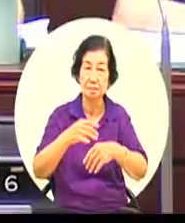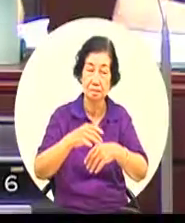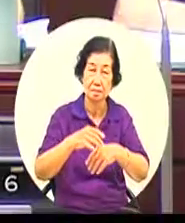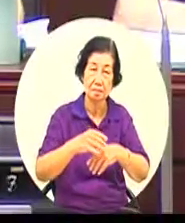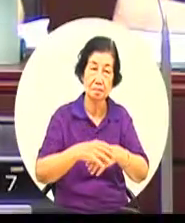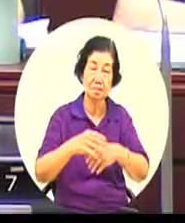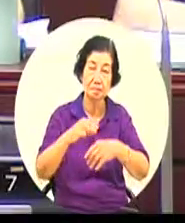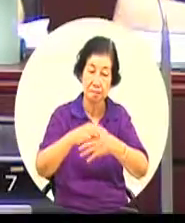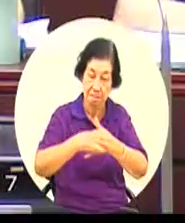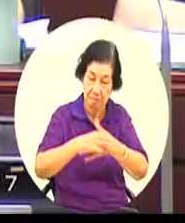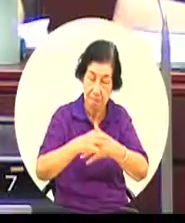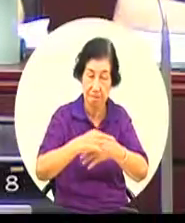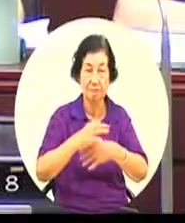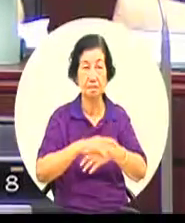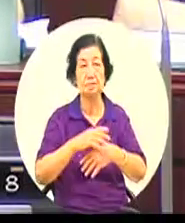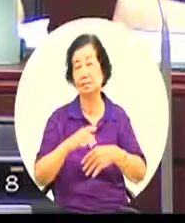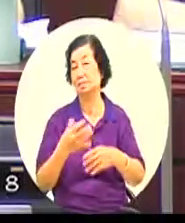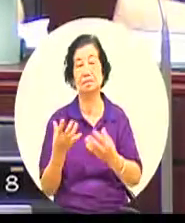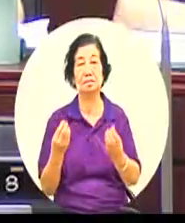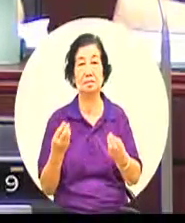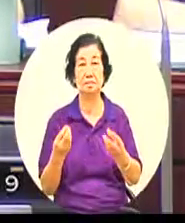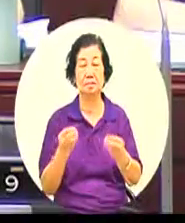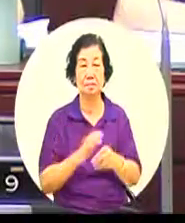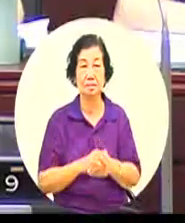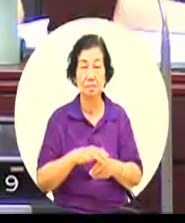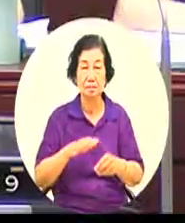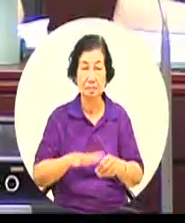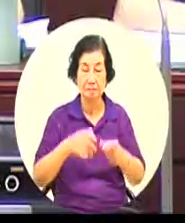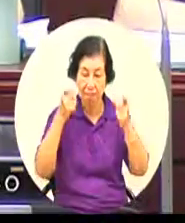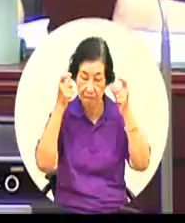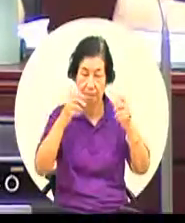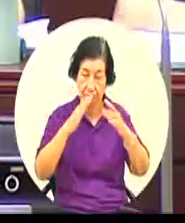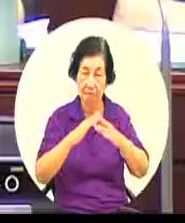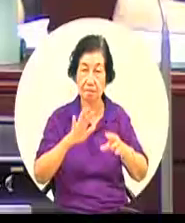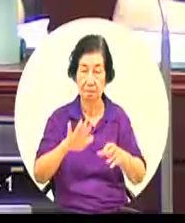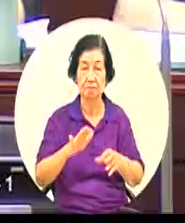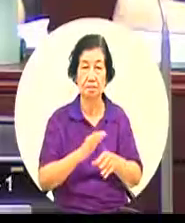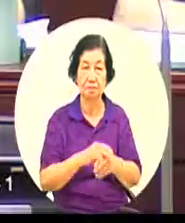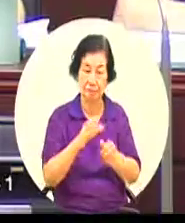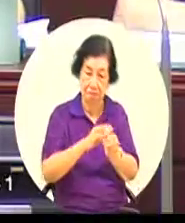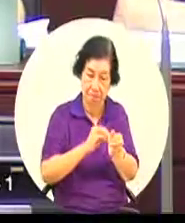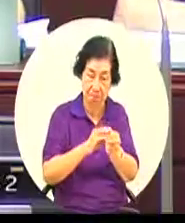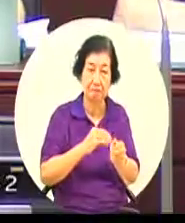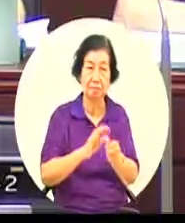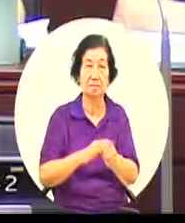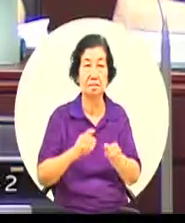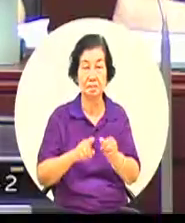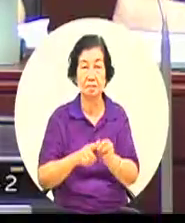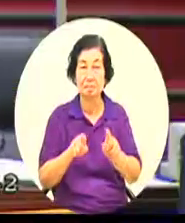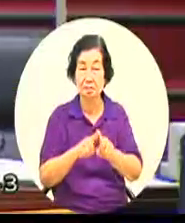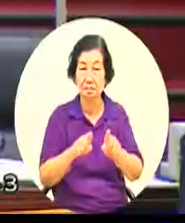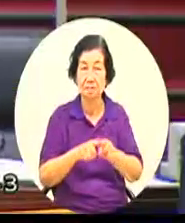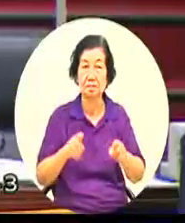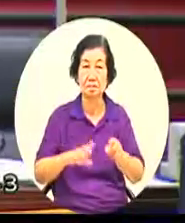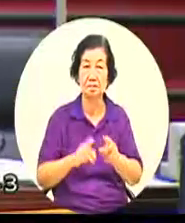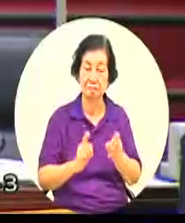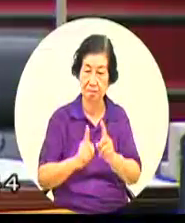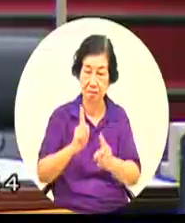习的平台，基本上如果用在补救教学，它都会有一个学习评量的过程。以